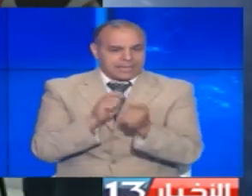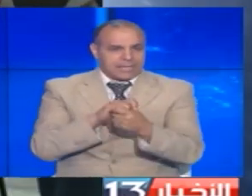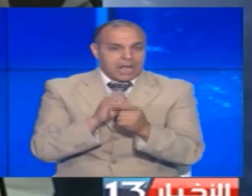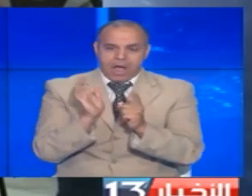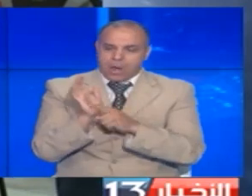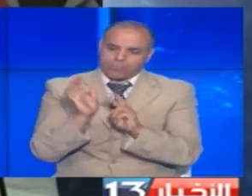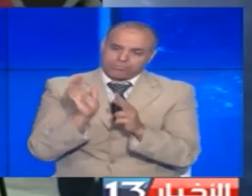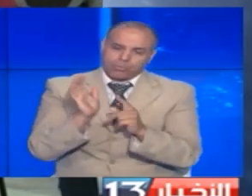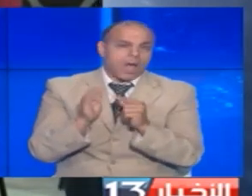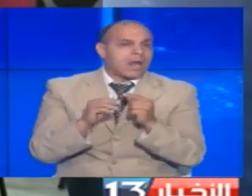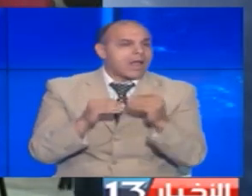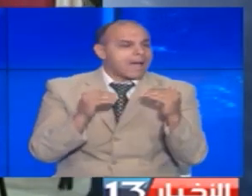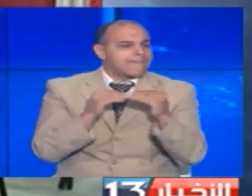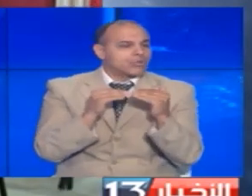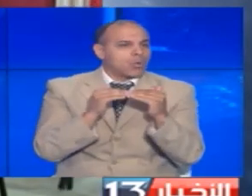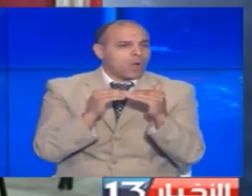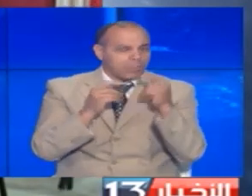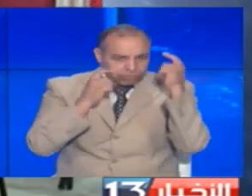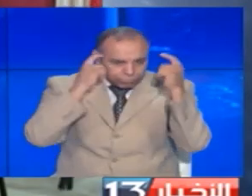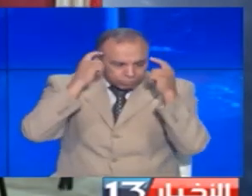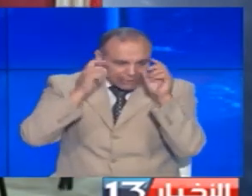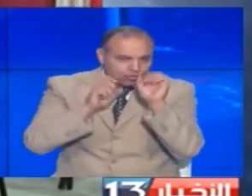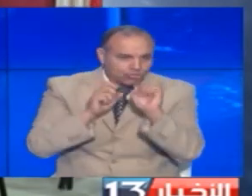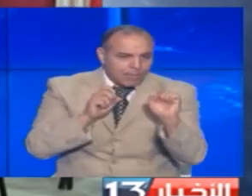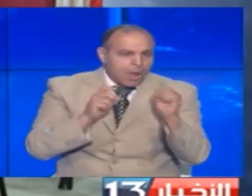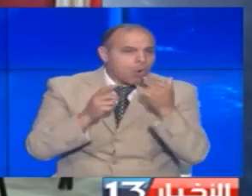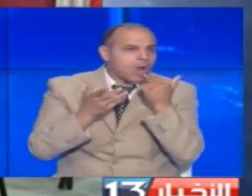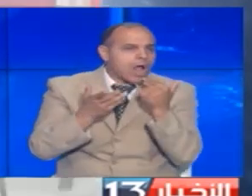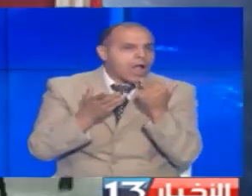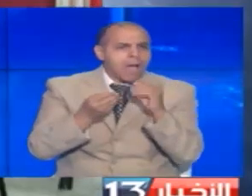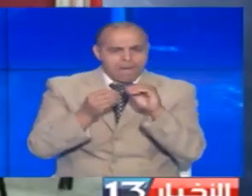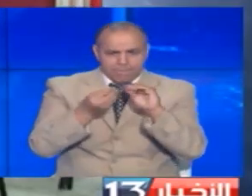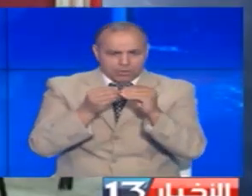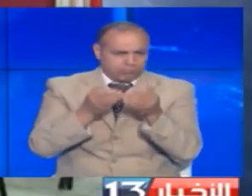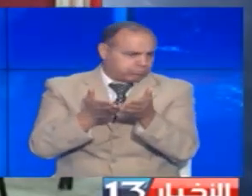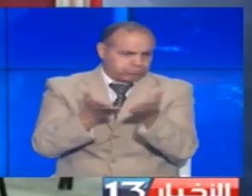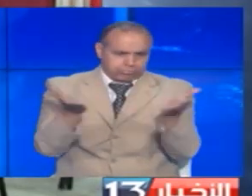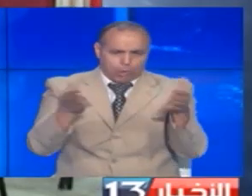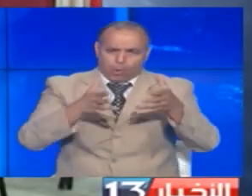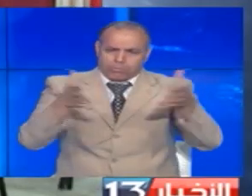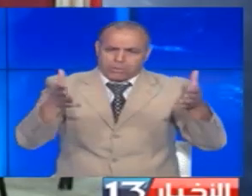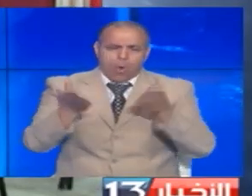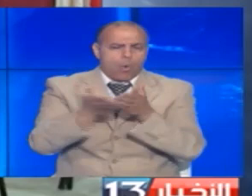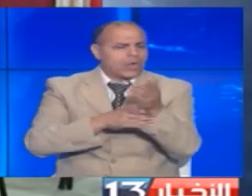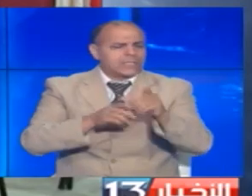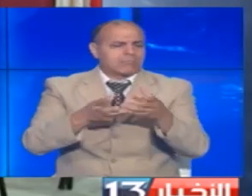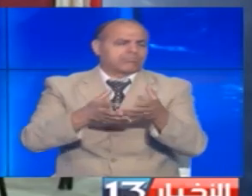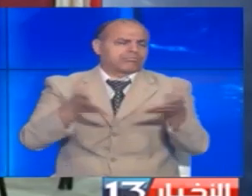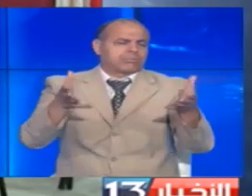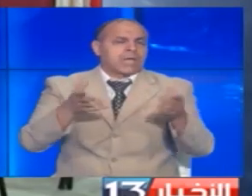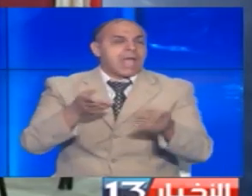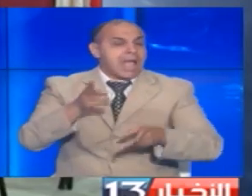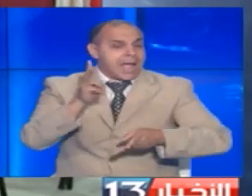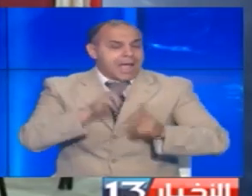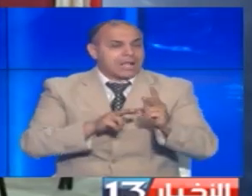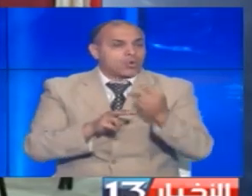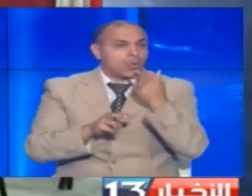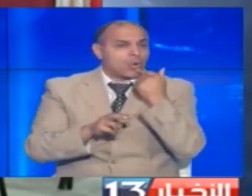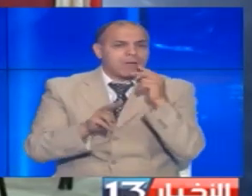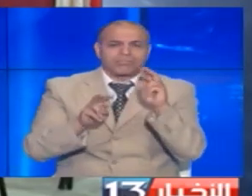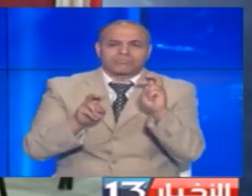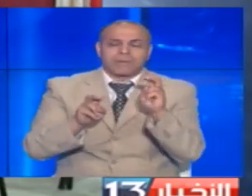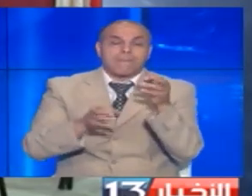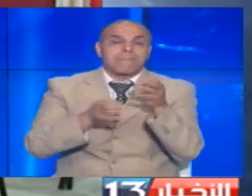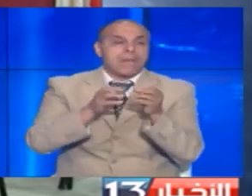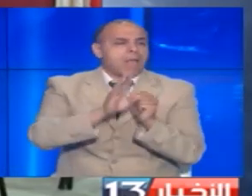القانوني تغيير على مستوى النظره الاجتماعيه المسائل والقضايا موجوده لنقابات كبرى لحقوق الانسان ولكن اغلب هذه القضايا تتوقف في